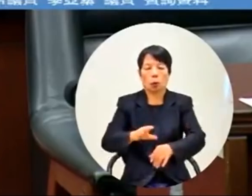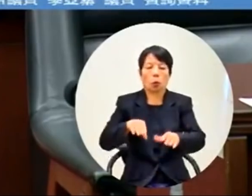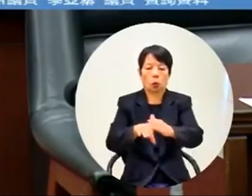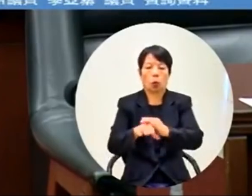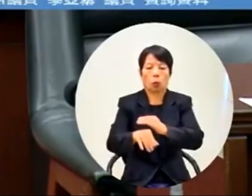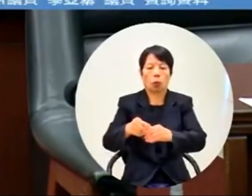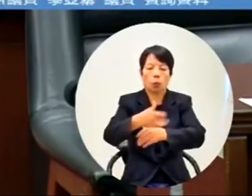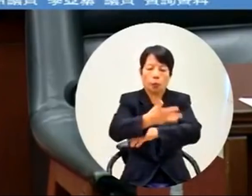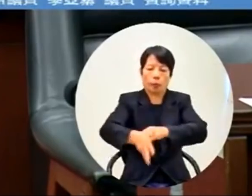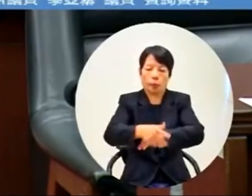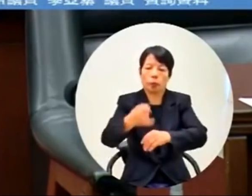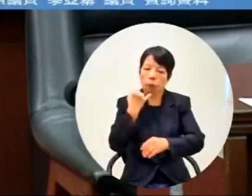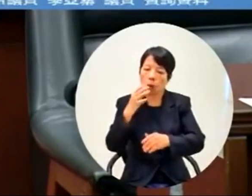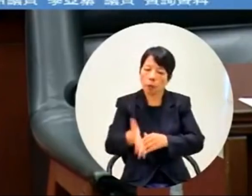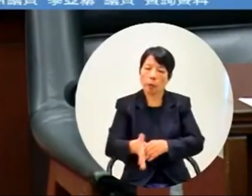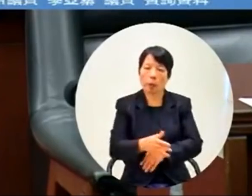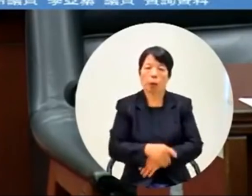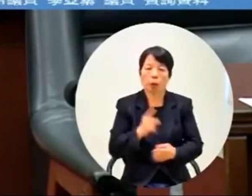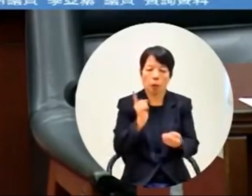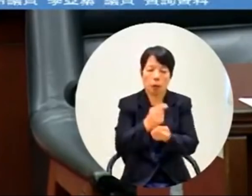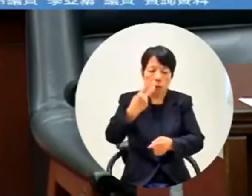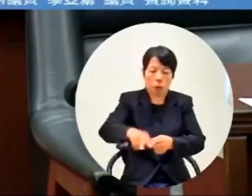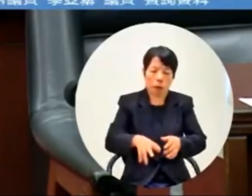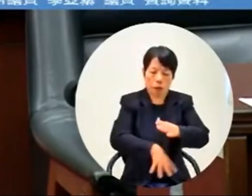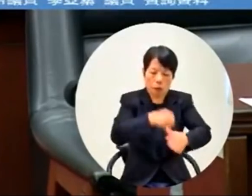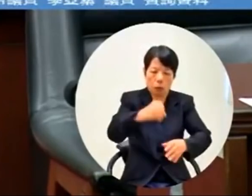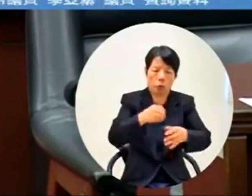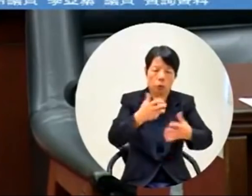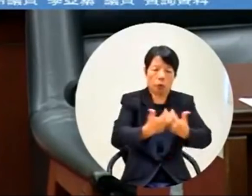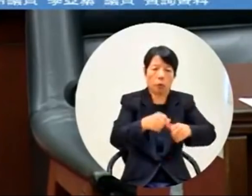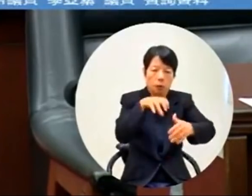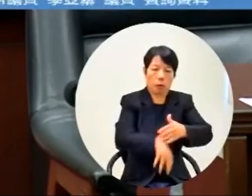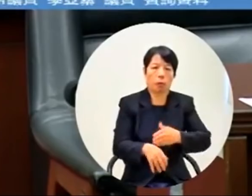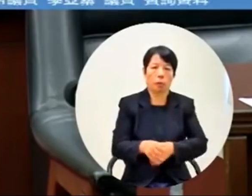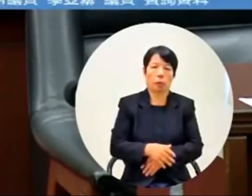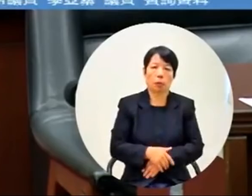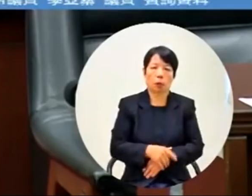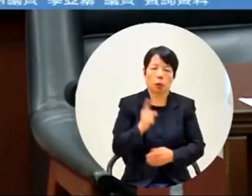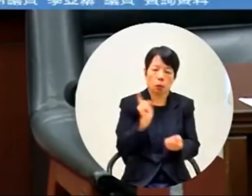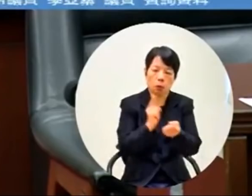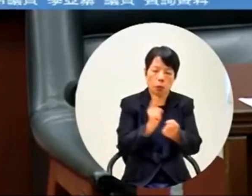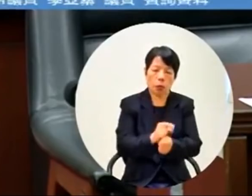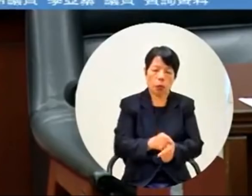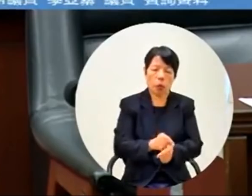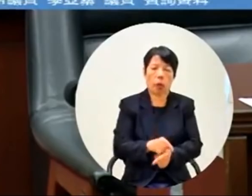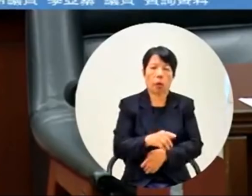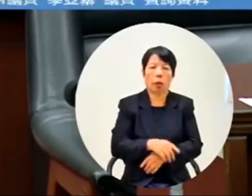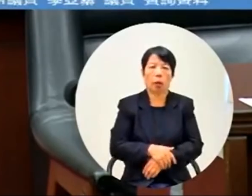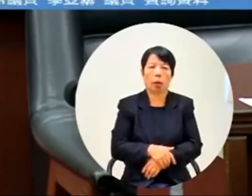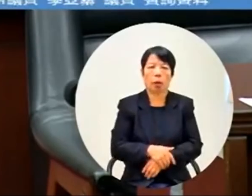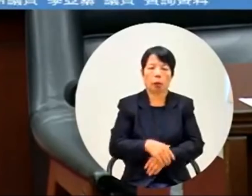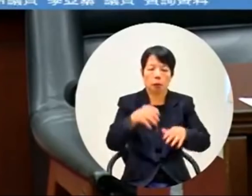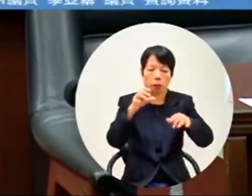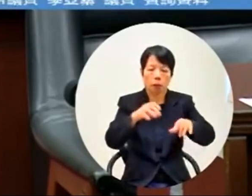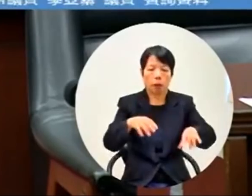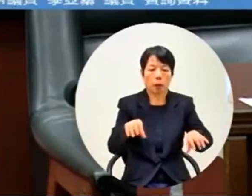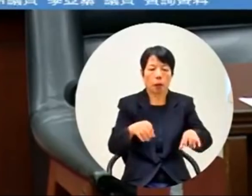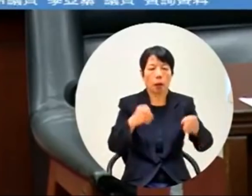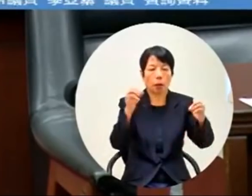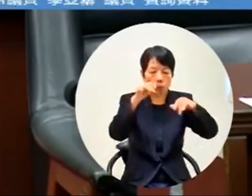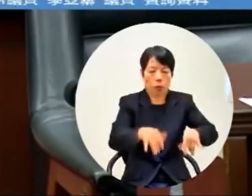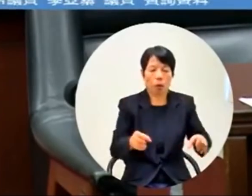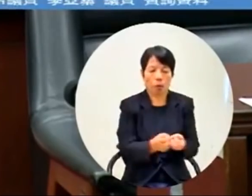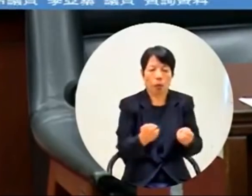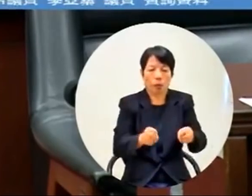再来讨论抽水站的设置。我们希望在灾害防治中心开地的时候，抽水机就要进